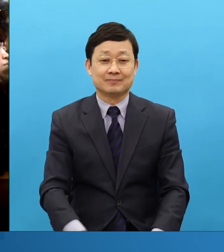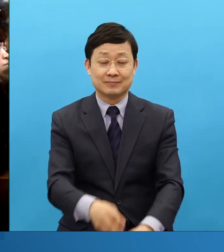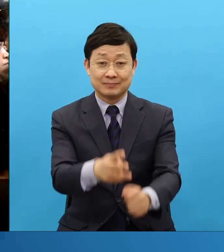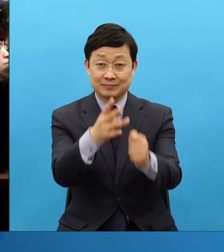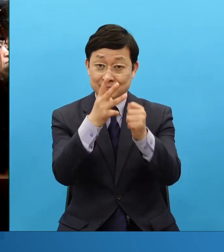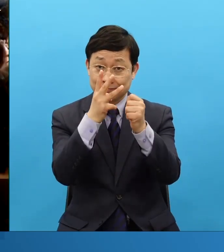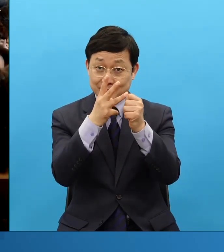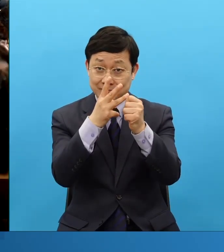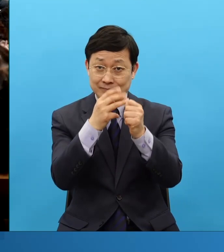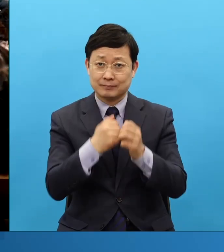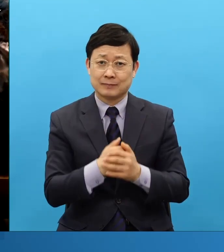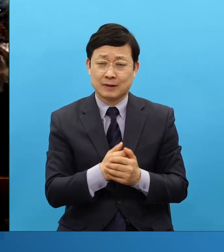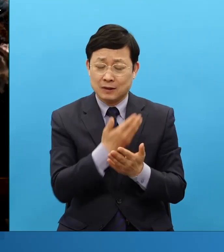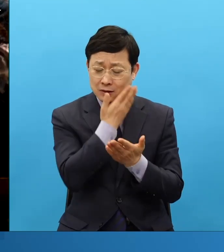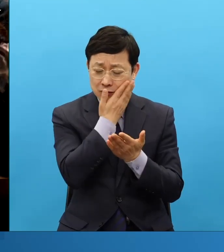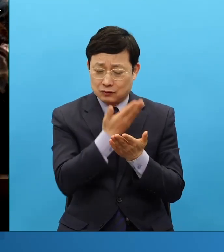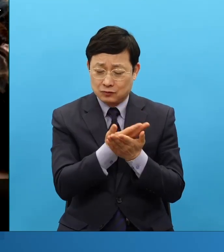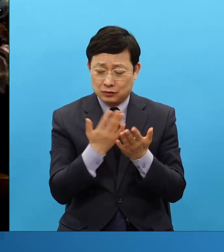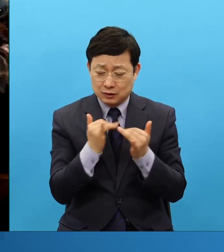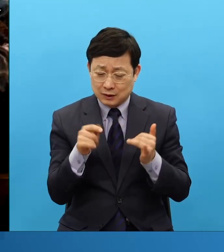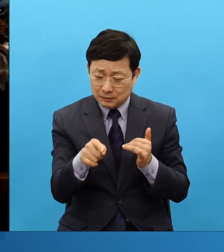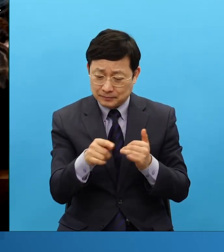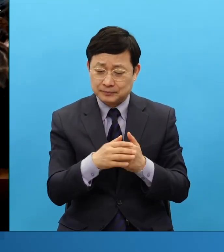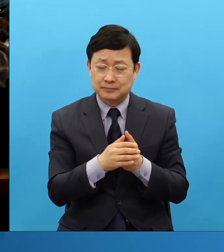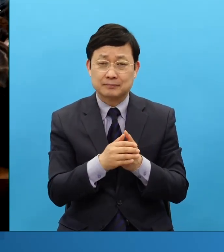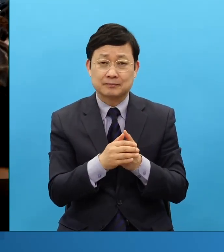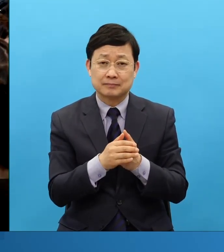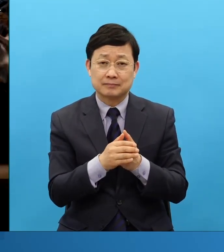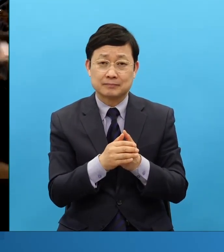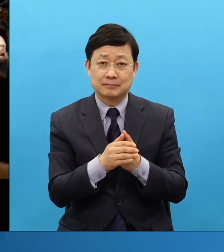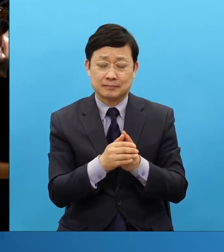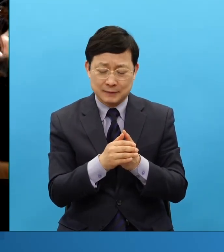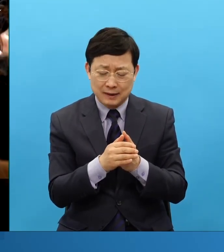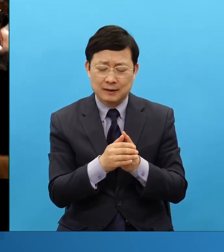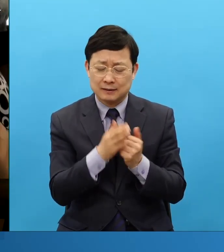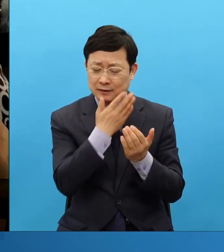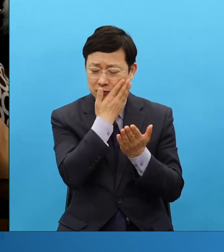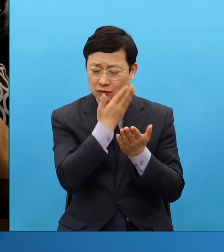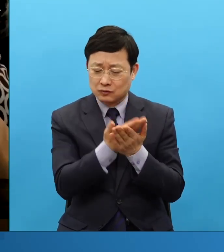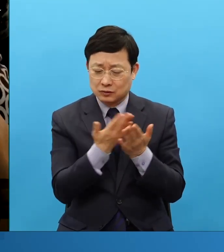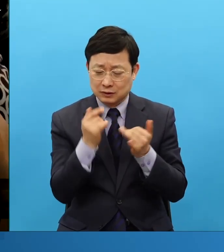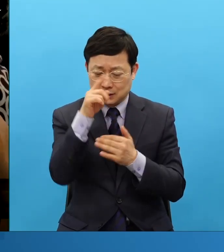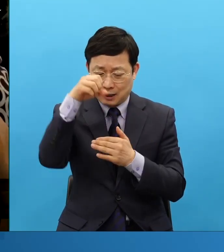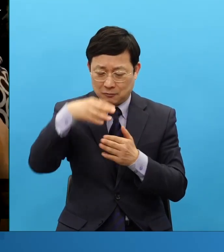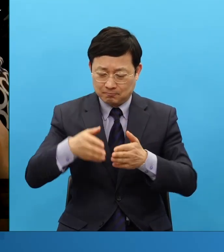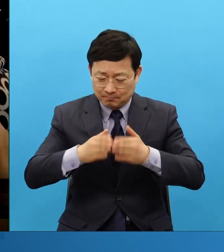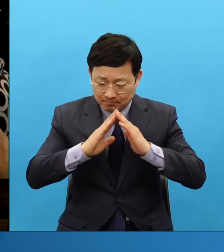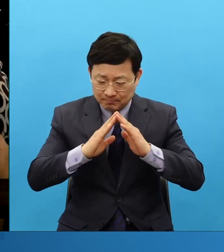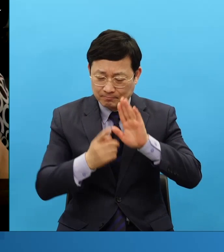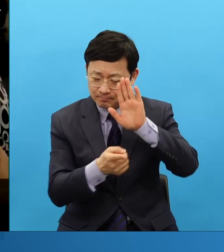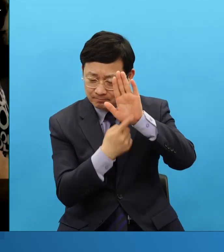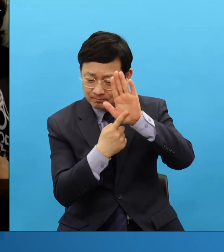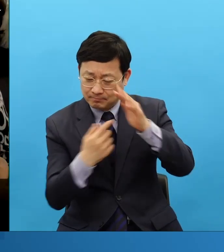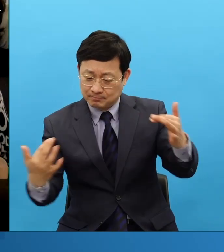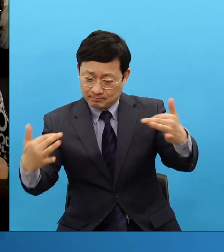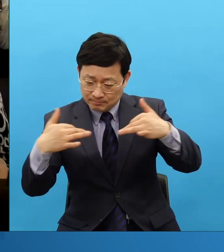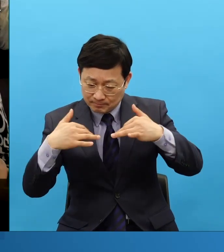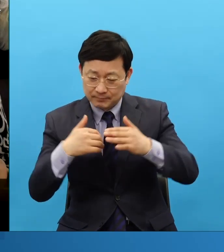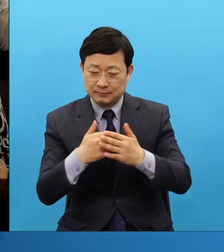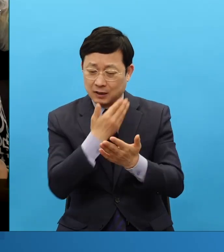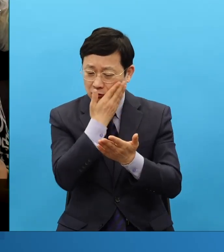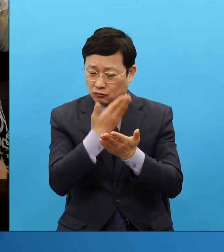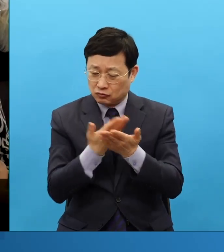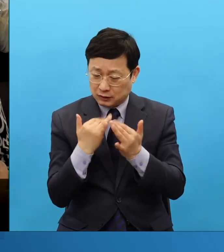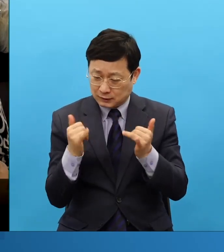정말로 알 것을 알아야 되기 때문에 중직자 대학원을 만들자. 중직자 대학원을 만들어 놓고 신학적인 부분도 아주 중요한